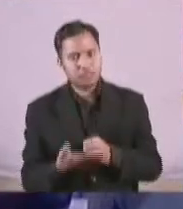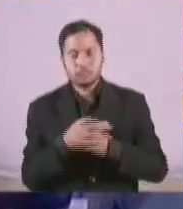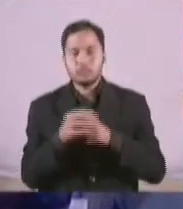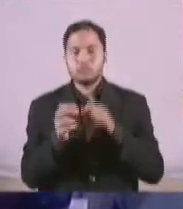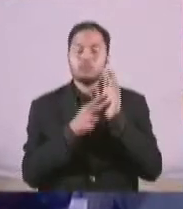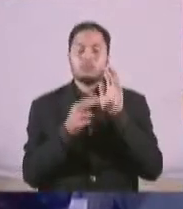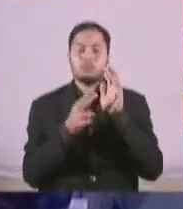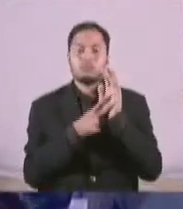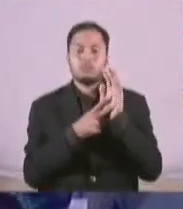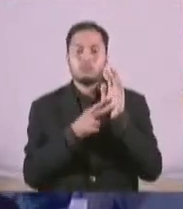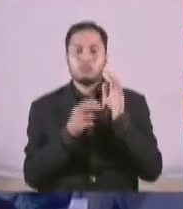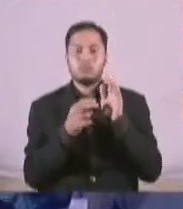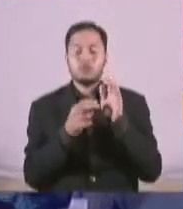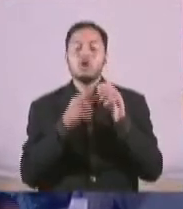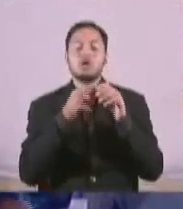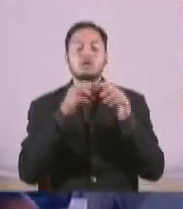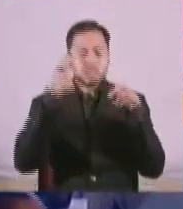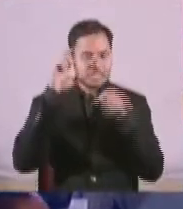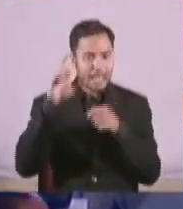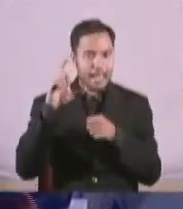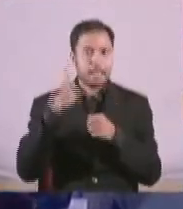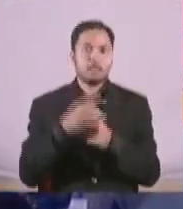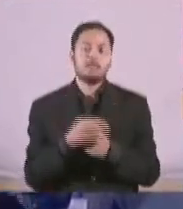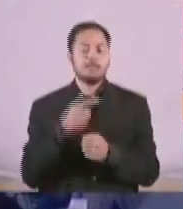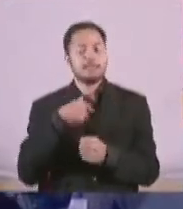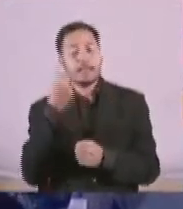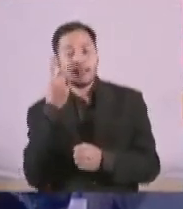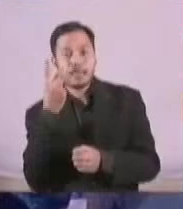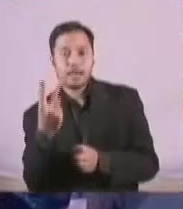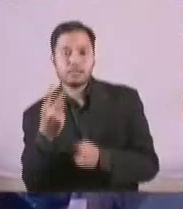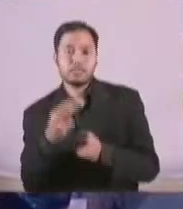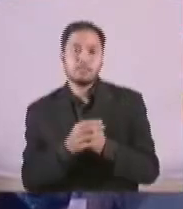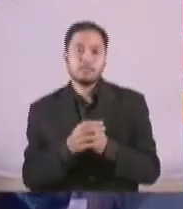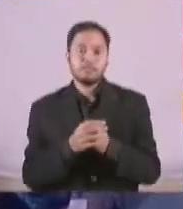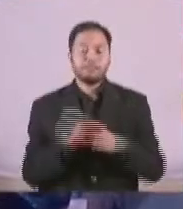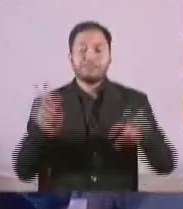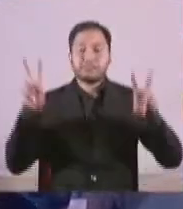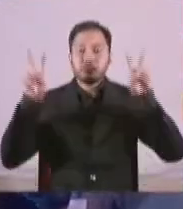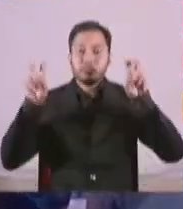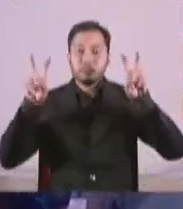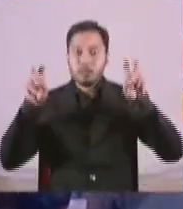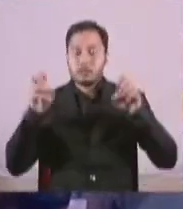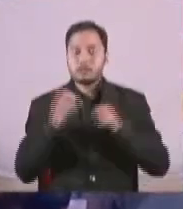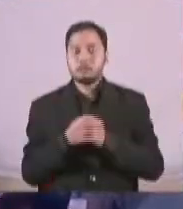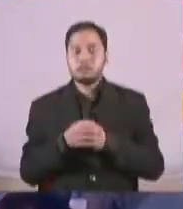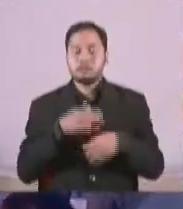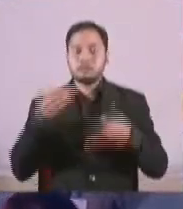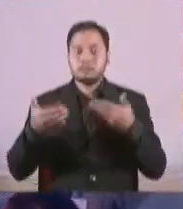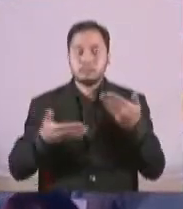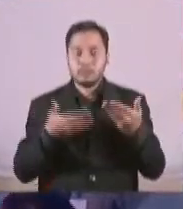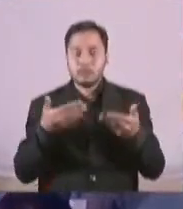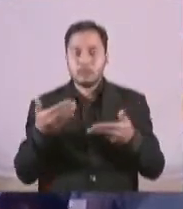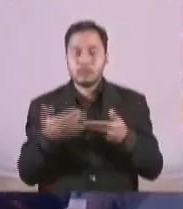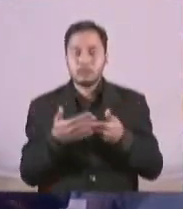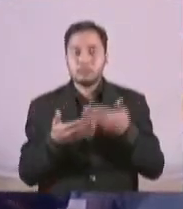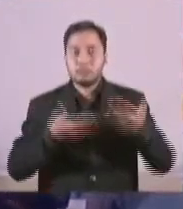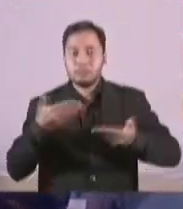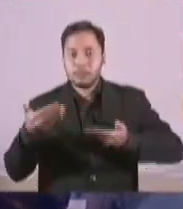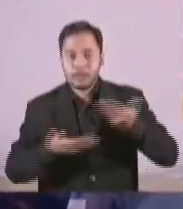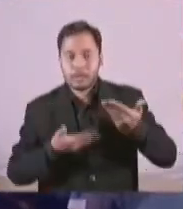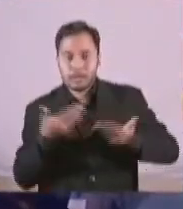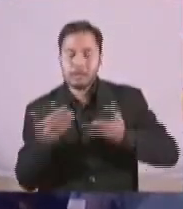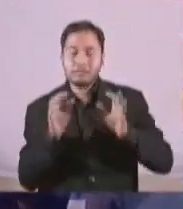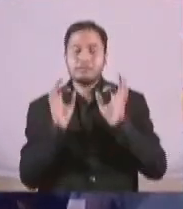Kita akan lihat untuk subtema yang akan dipertanyakan. Pelayanan pendidikan. Baik,